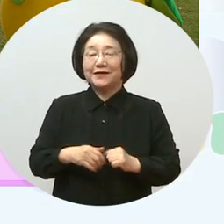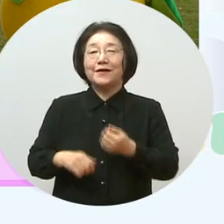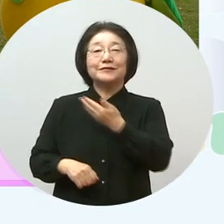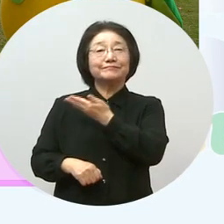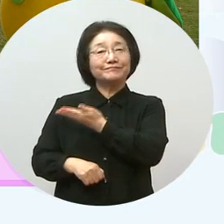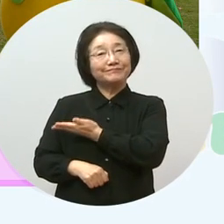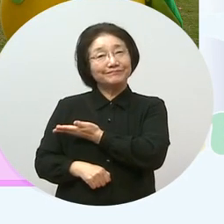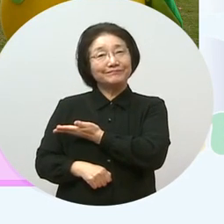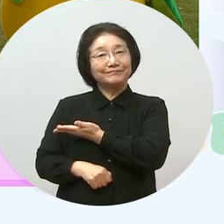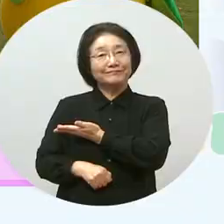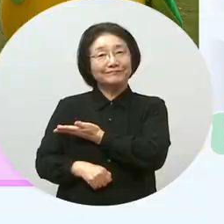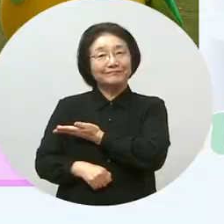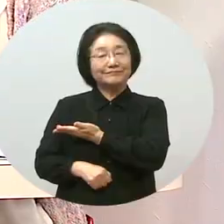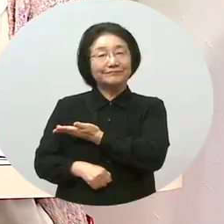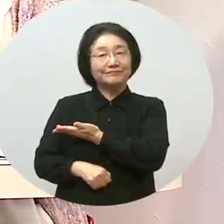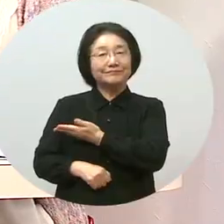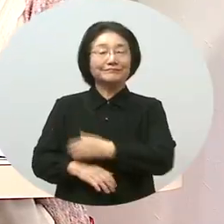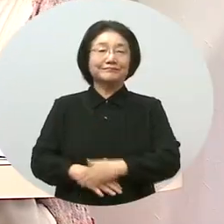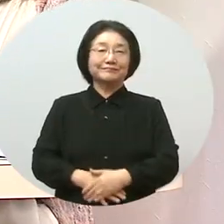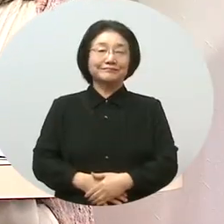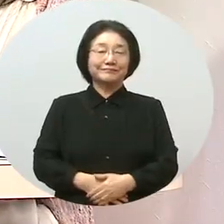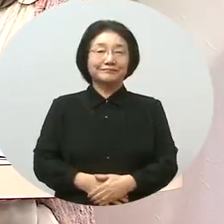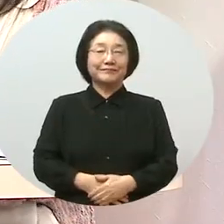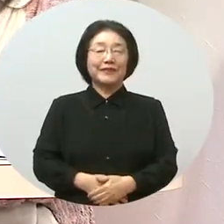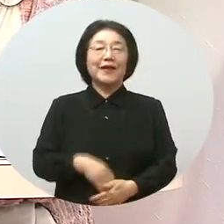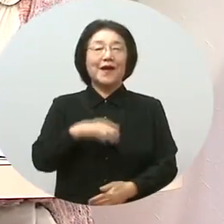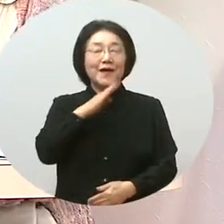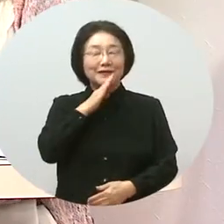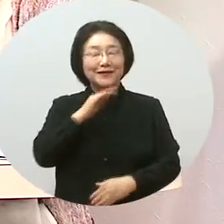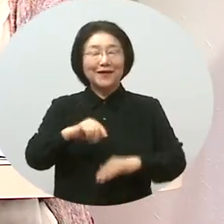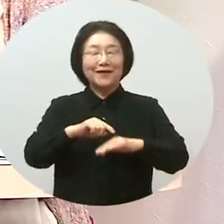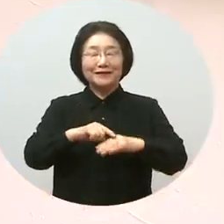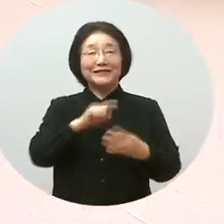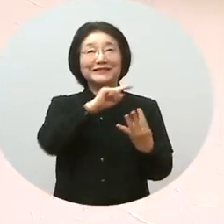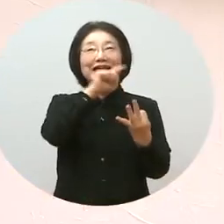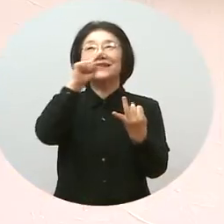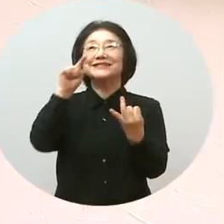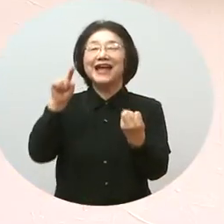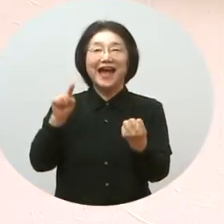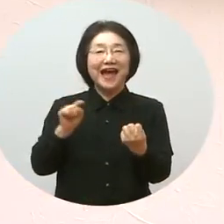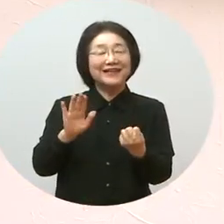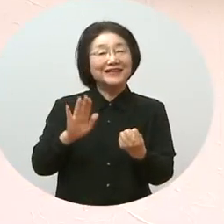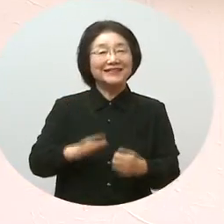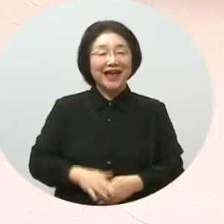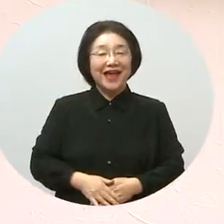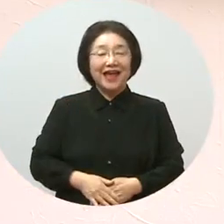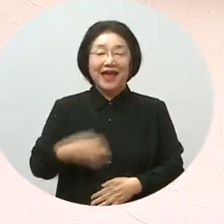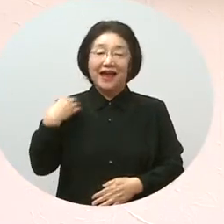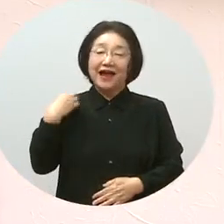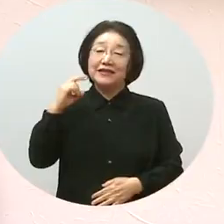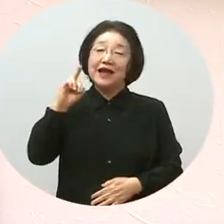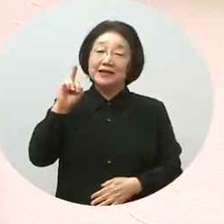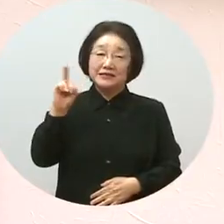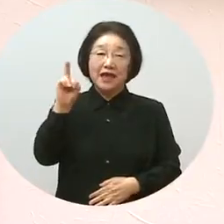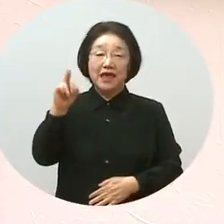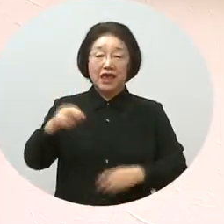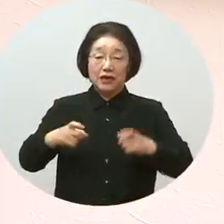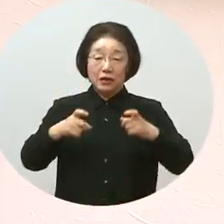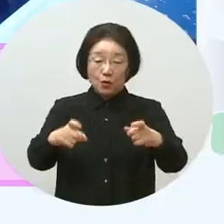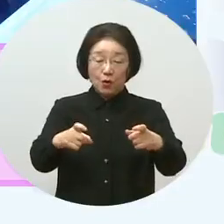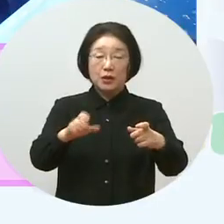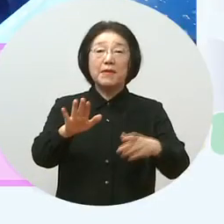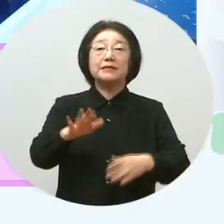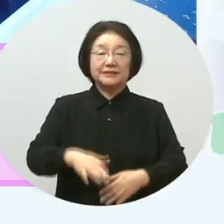魅力を PR してくれるんです。 本当に盛りだくさんですね。片瀬漁港でもイベントがあるんですか？ は